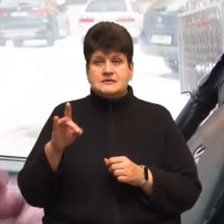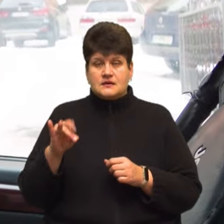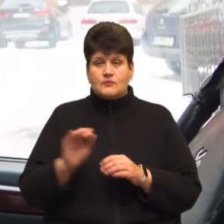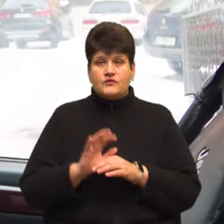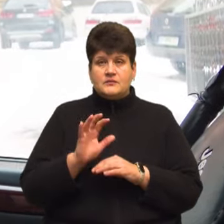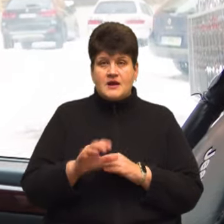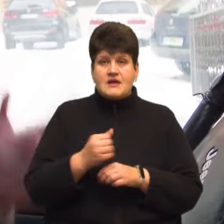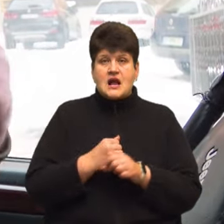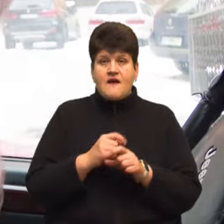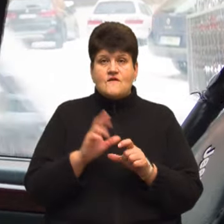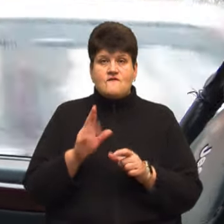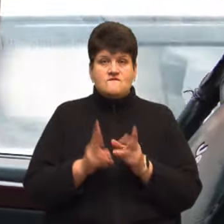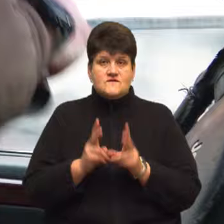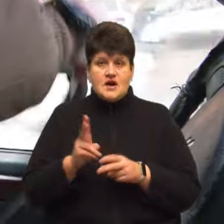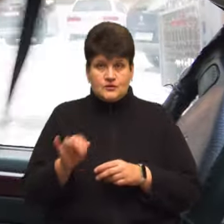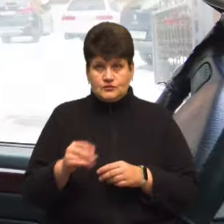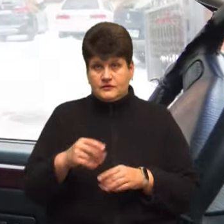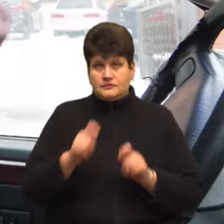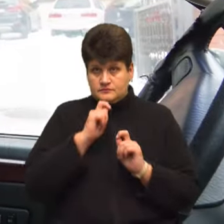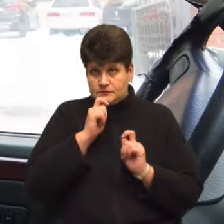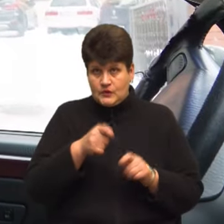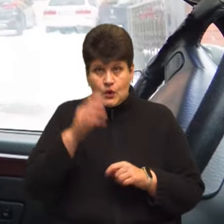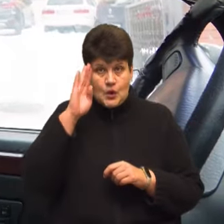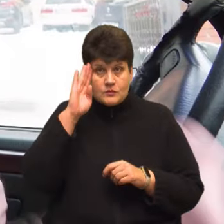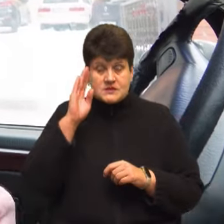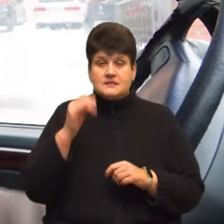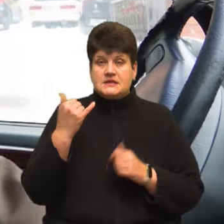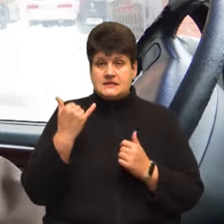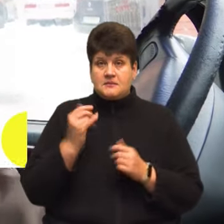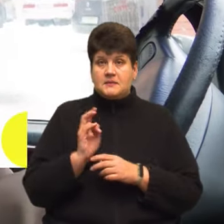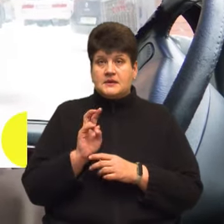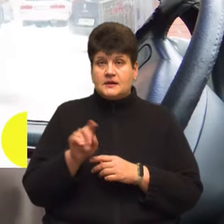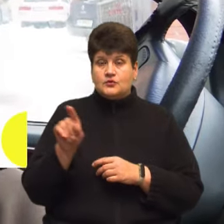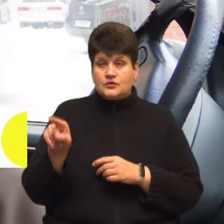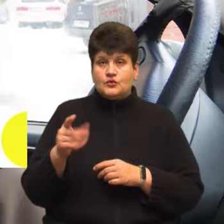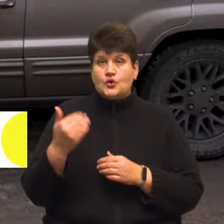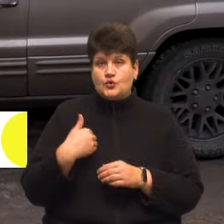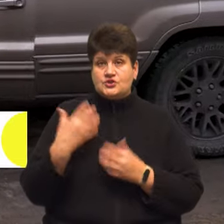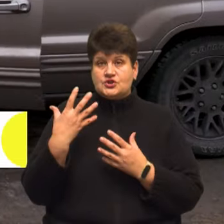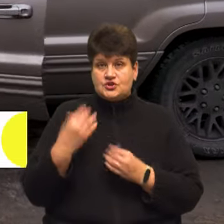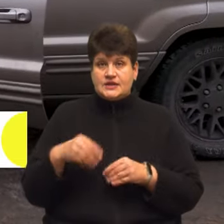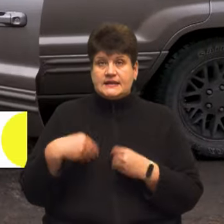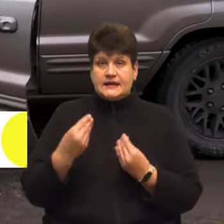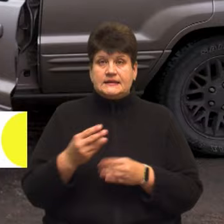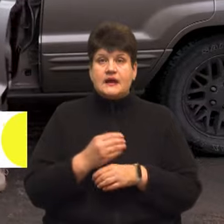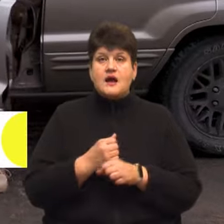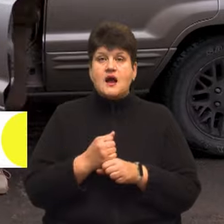він спрезентував хлопцям і зараз ми до нього зайдемо він хоче ще хлопцям дати